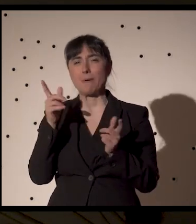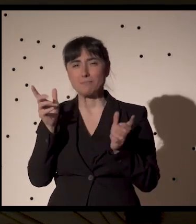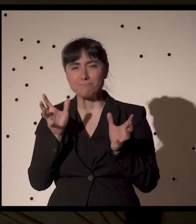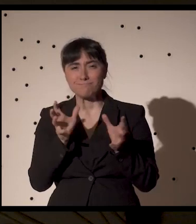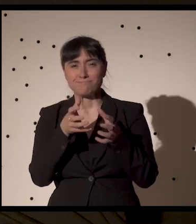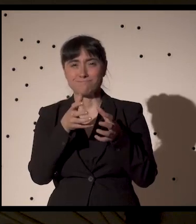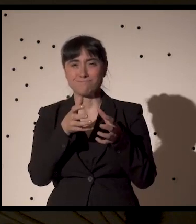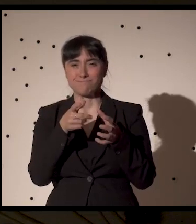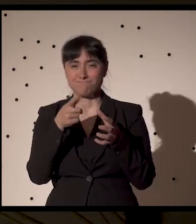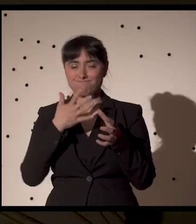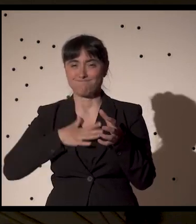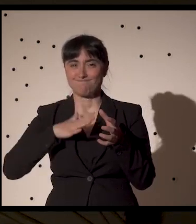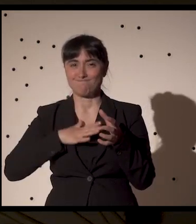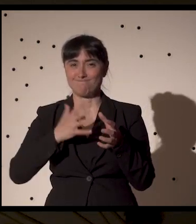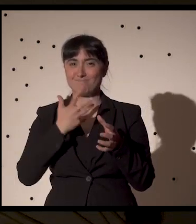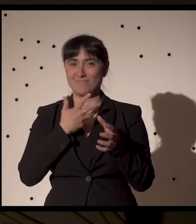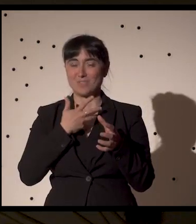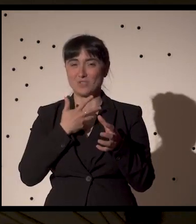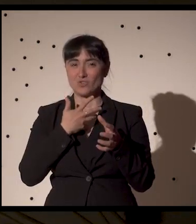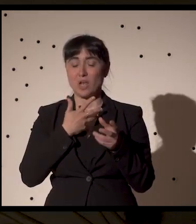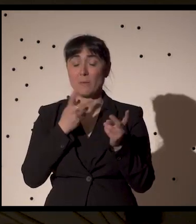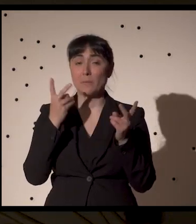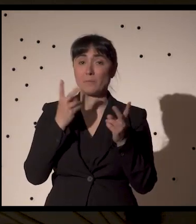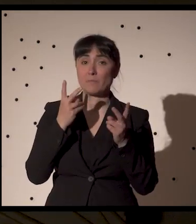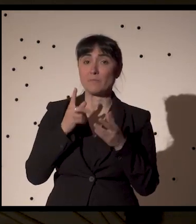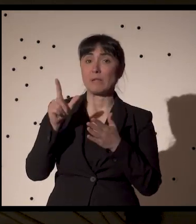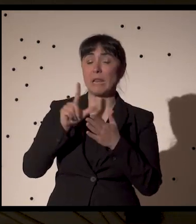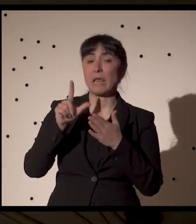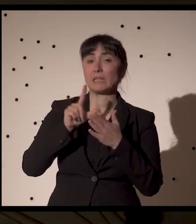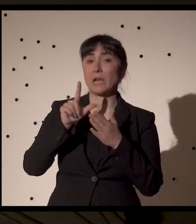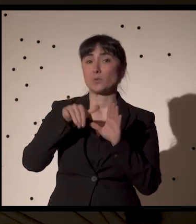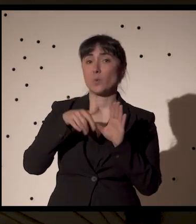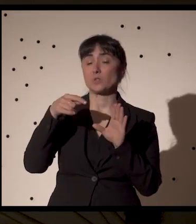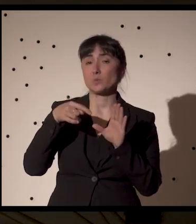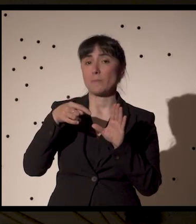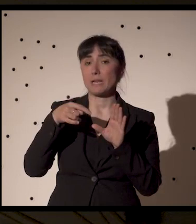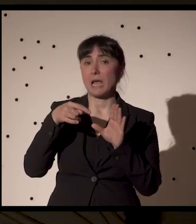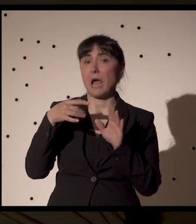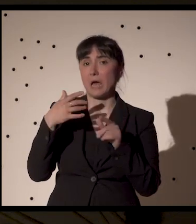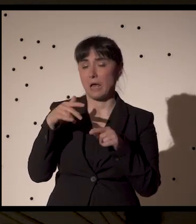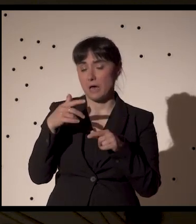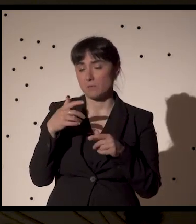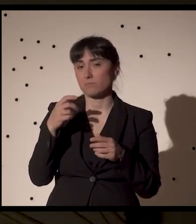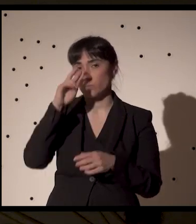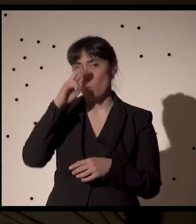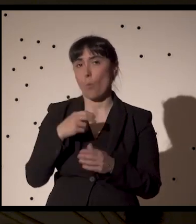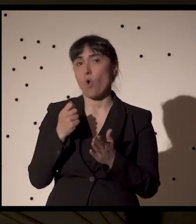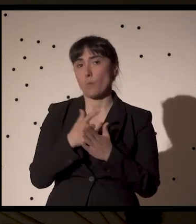di primo piano nella nella letteratura sudamericana per l'appunto un